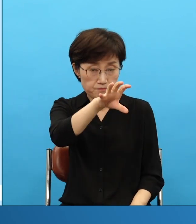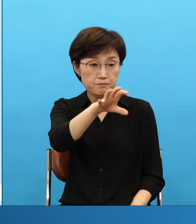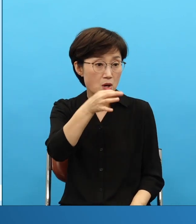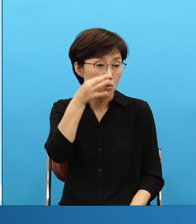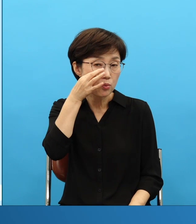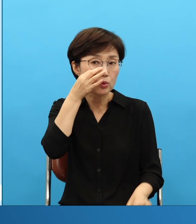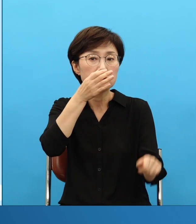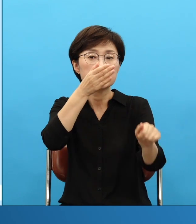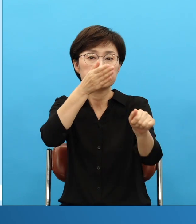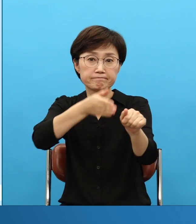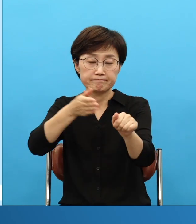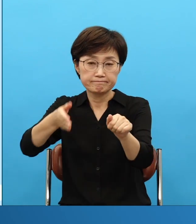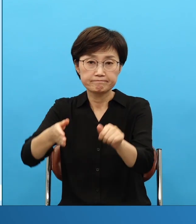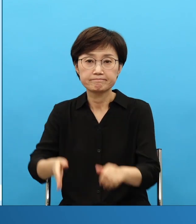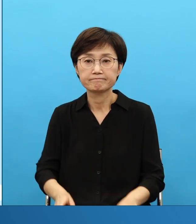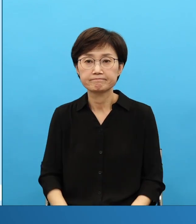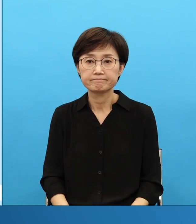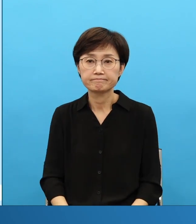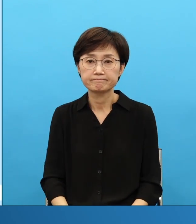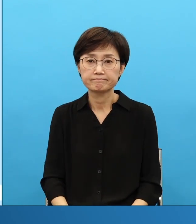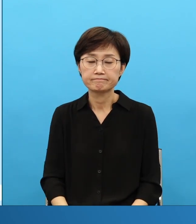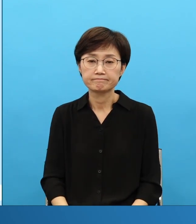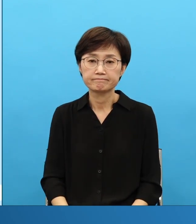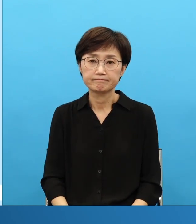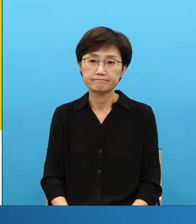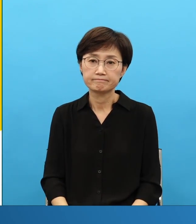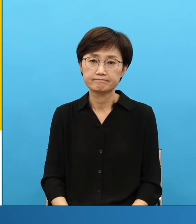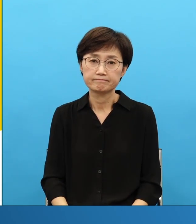해외 집회 일정 안내에 게시됐습니다.